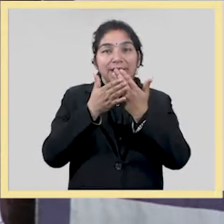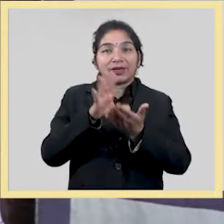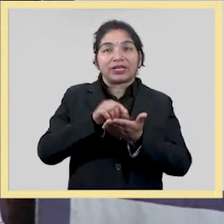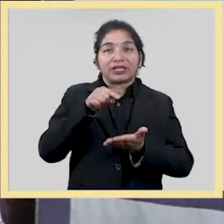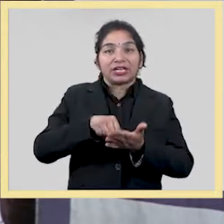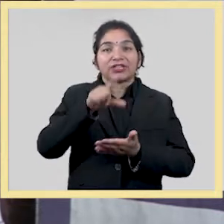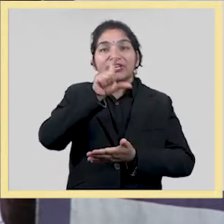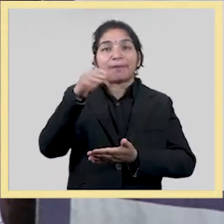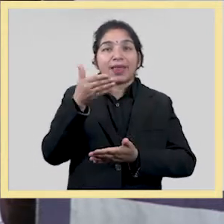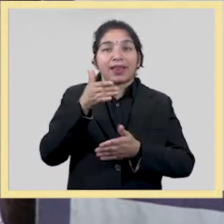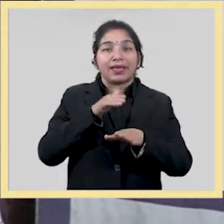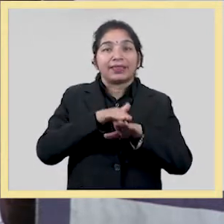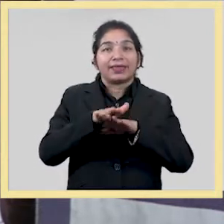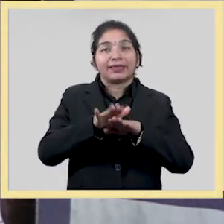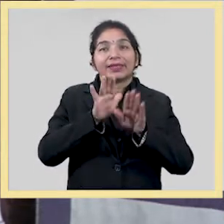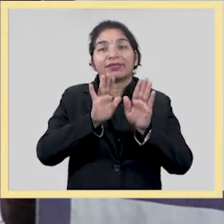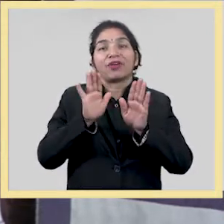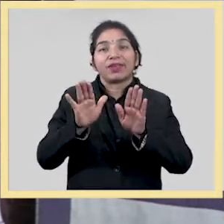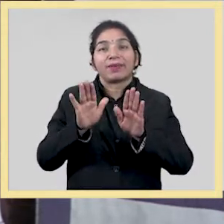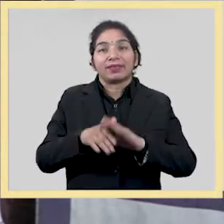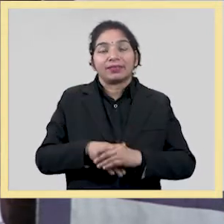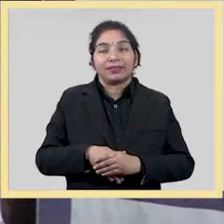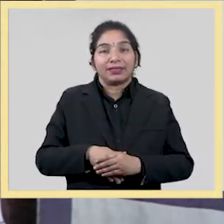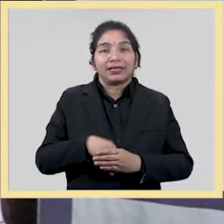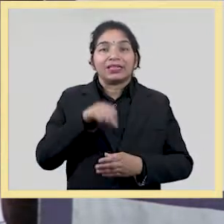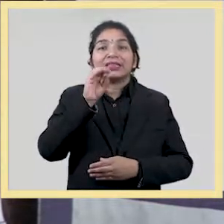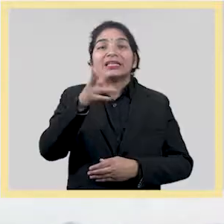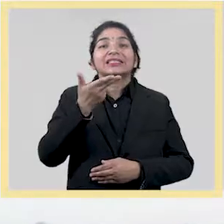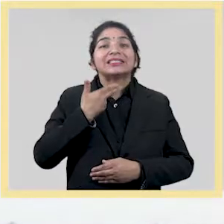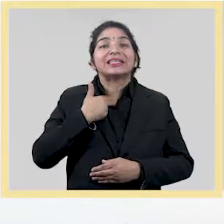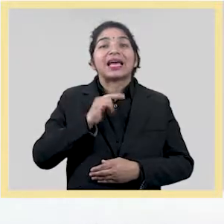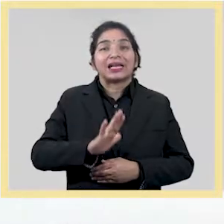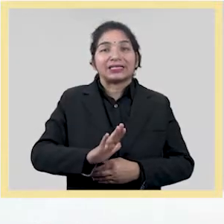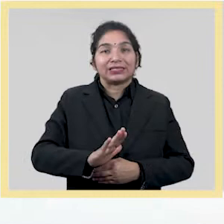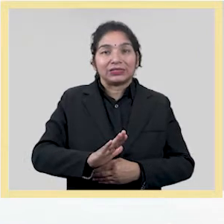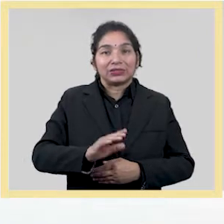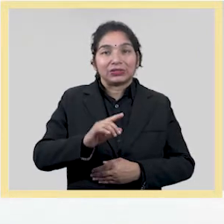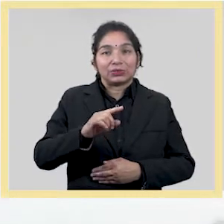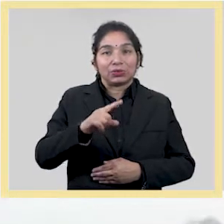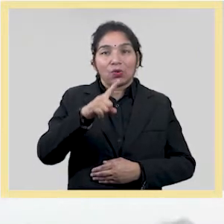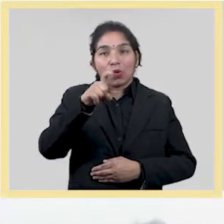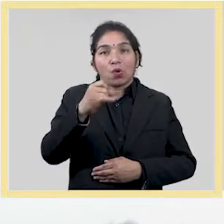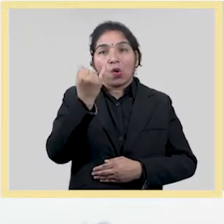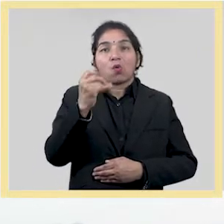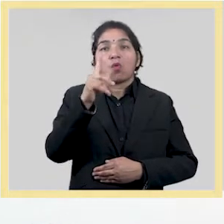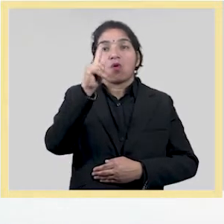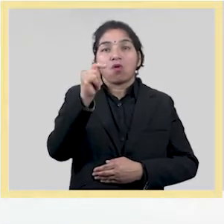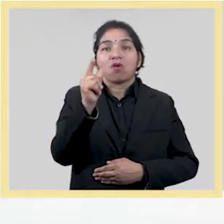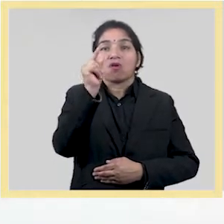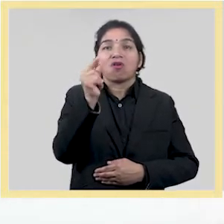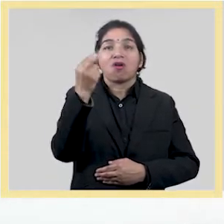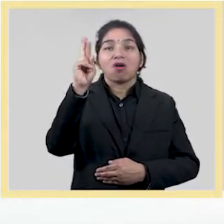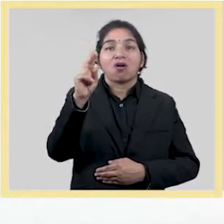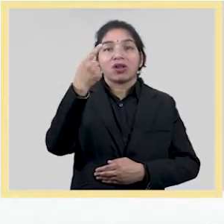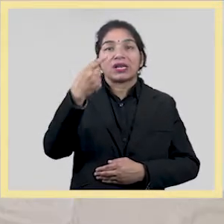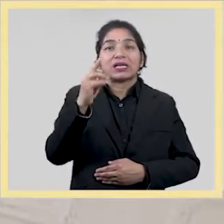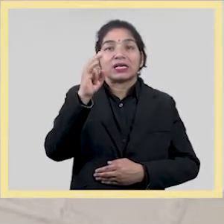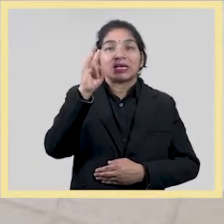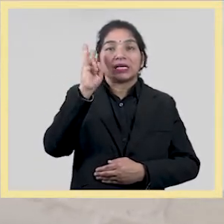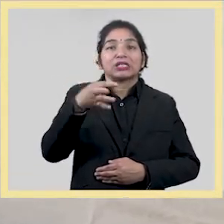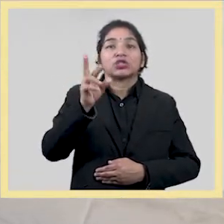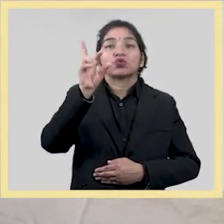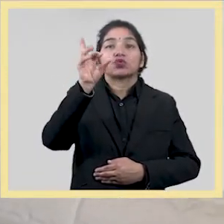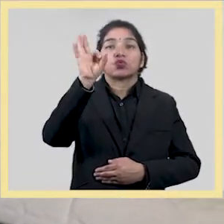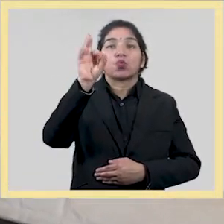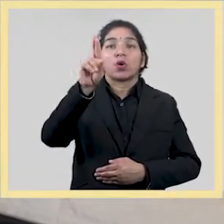केन्द्र नेपाललाई धेरै धेरै धन्यवाद दिन चाहन्छु। गोकर्णेश्वर नगरपालिका वडा नम्बर 5 अन्तर्गत रहेका